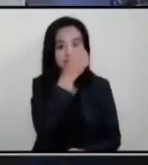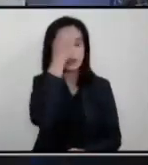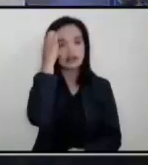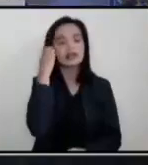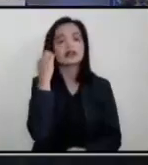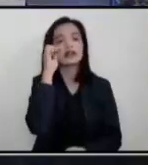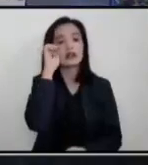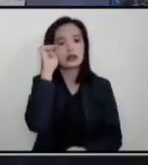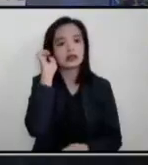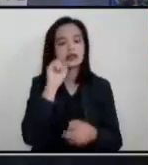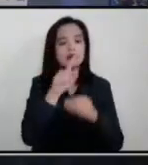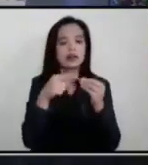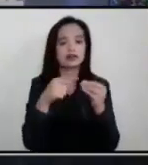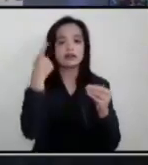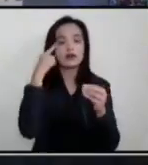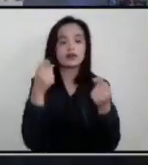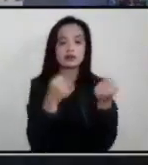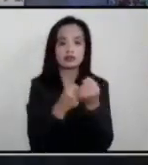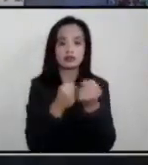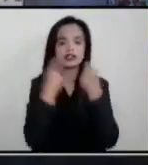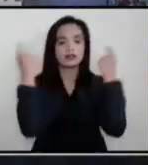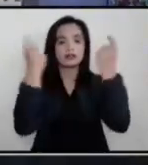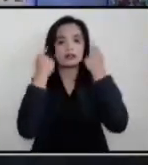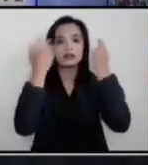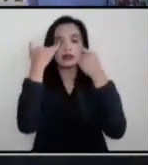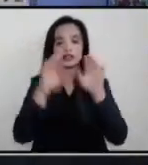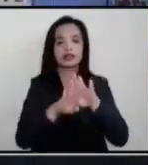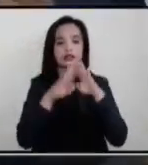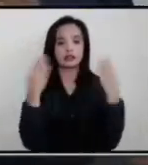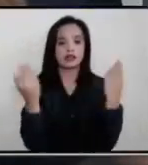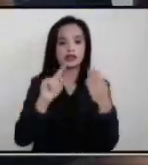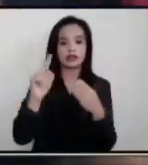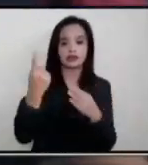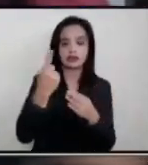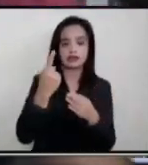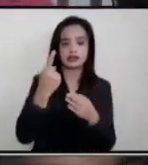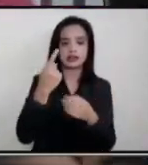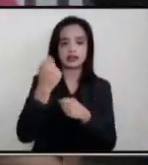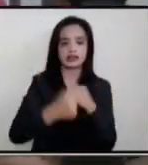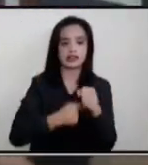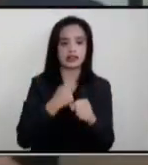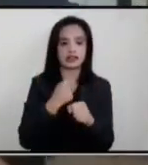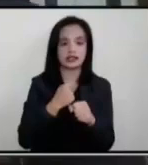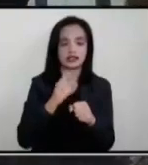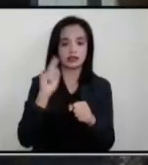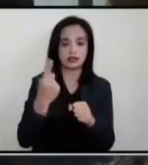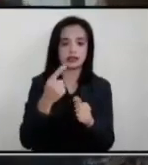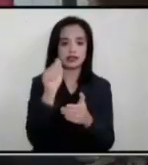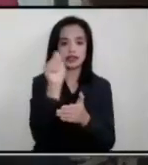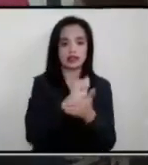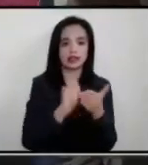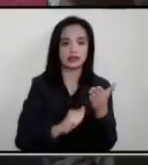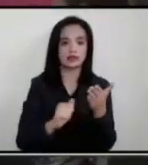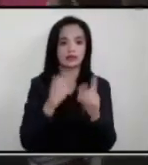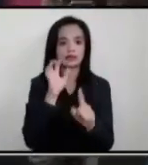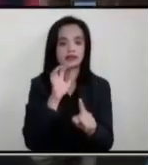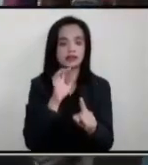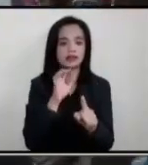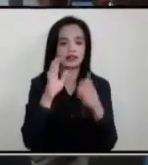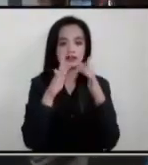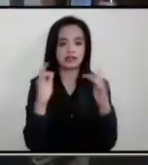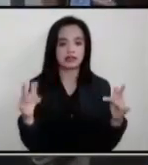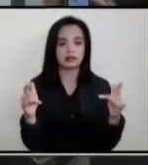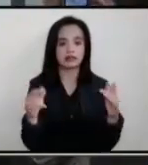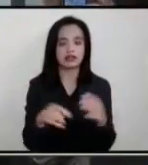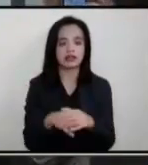selebrasyon kasabay niyang pagbubukas ng taunang art exhibit na ito. Dumalo rin ang ilang kilalang personalidad tulad na lang